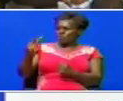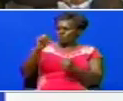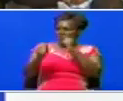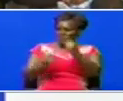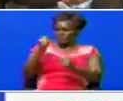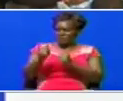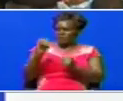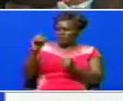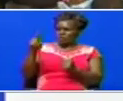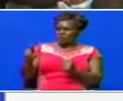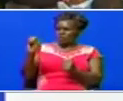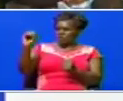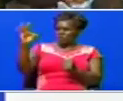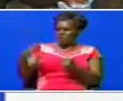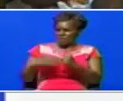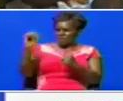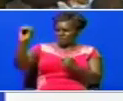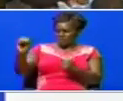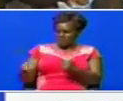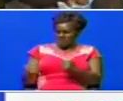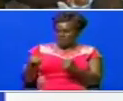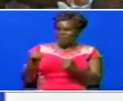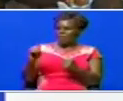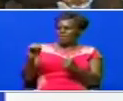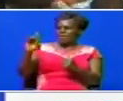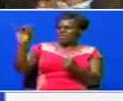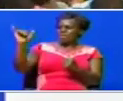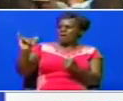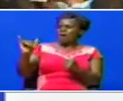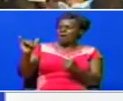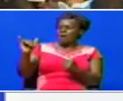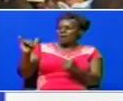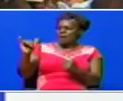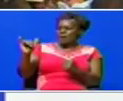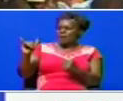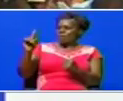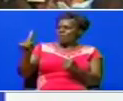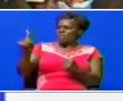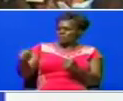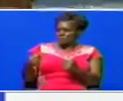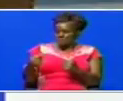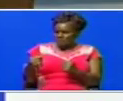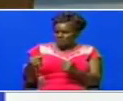255, 0.08%. Joseph Nyaga,